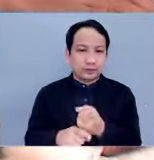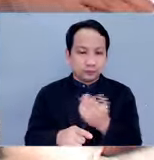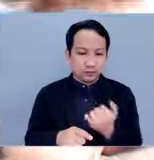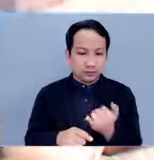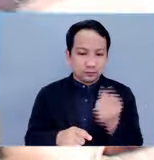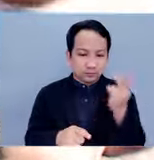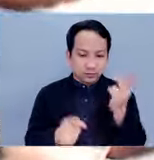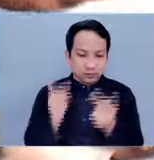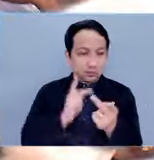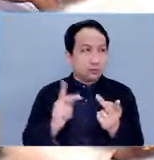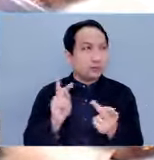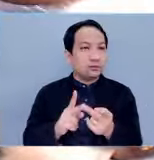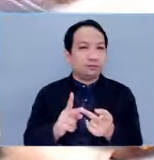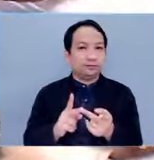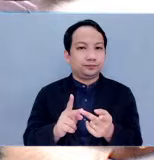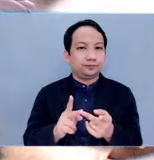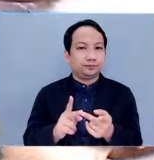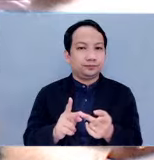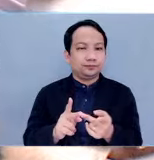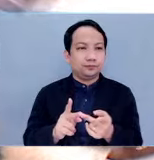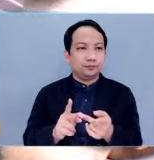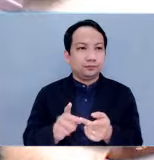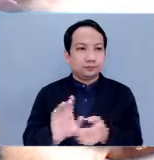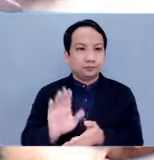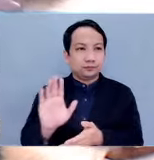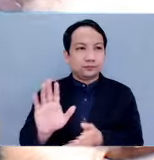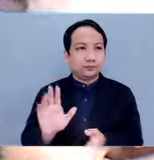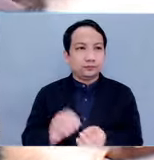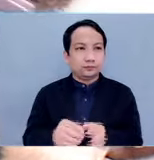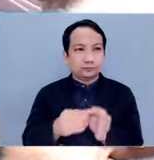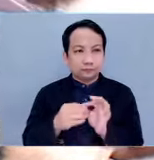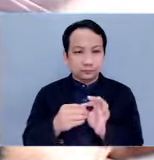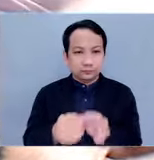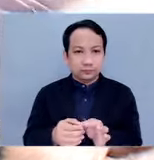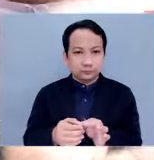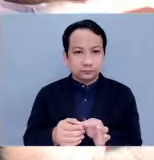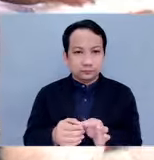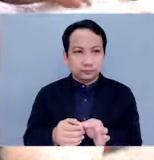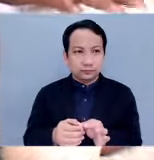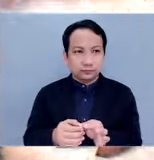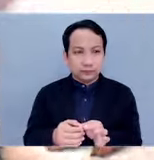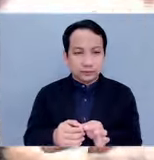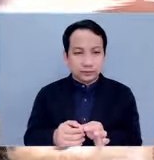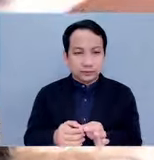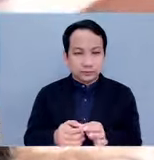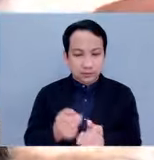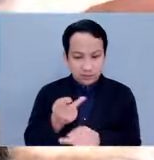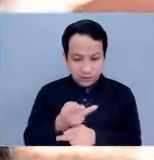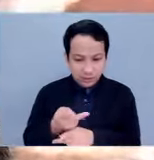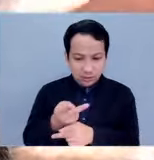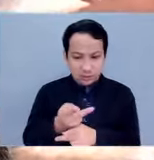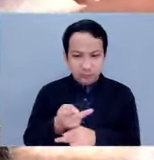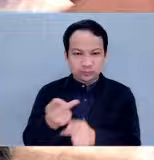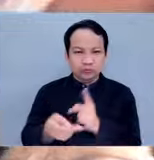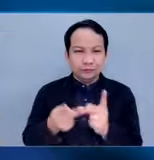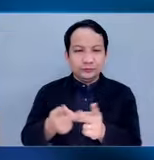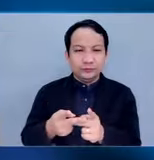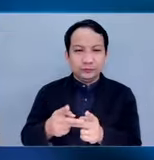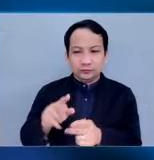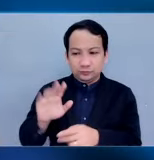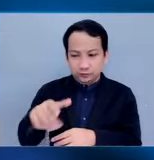kasi nun is like, if you are breeding cats, if you're into breeding, kahit pet for pet mo siya, and then